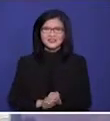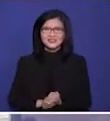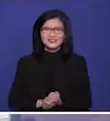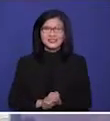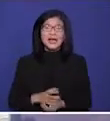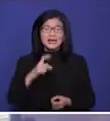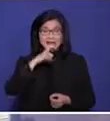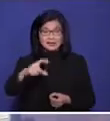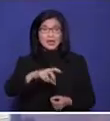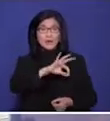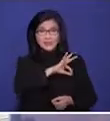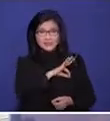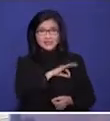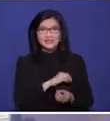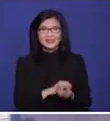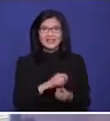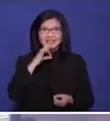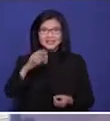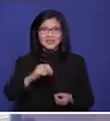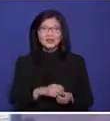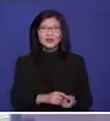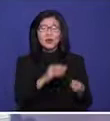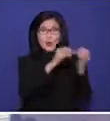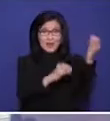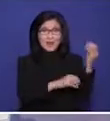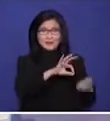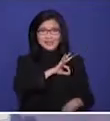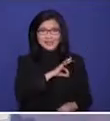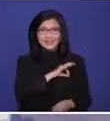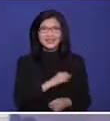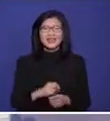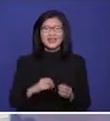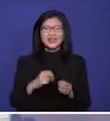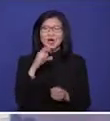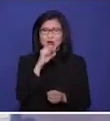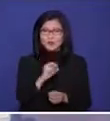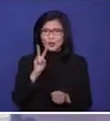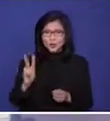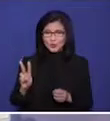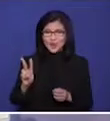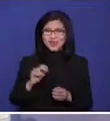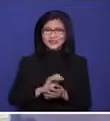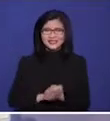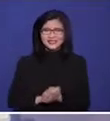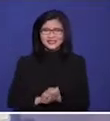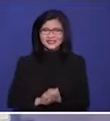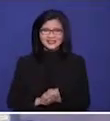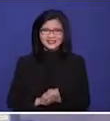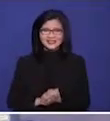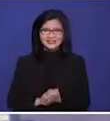dan calon presiden dan calon wakil presiden nomor urut 02.